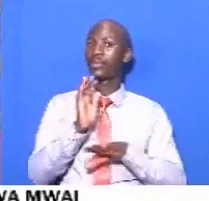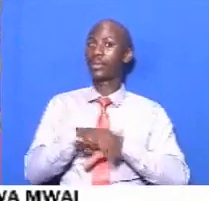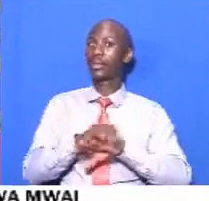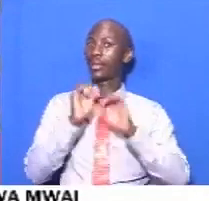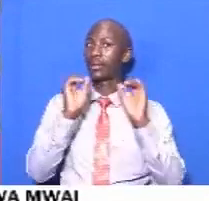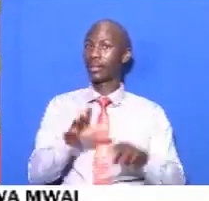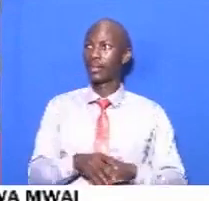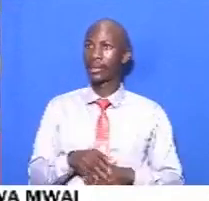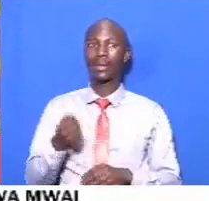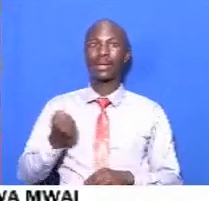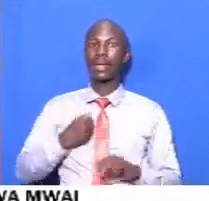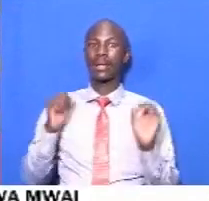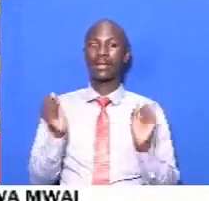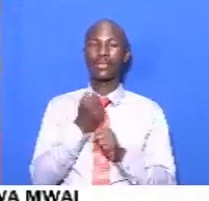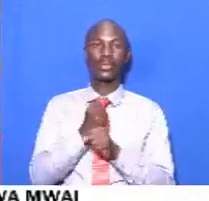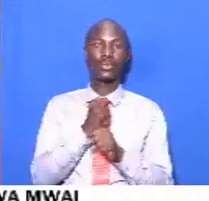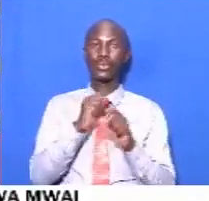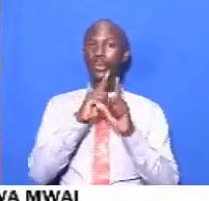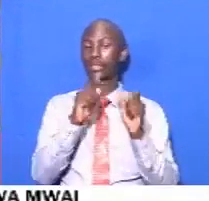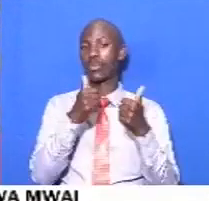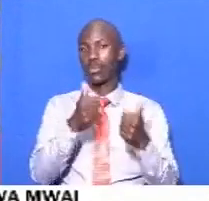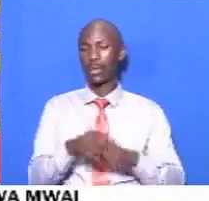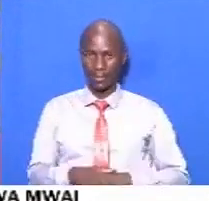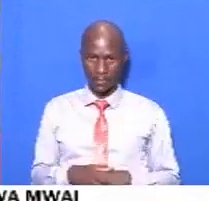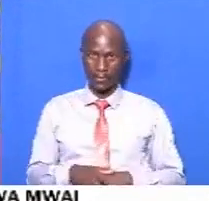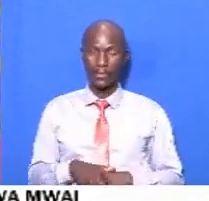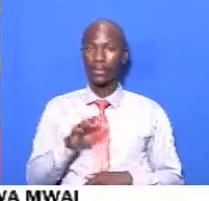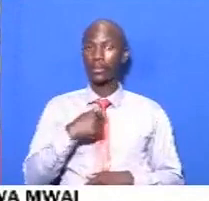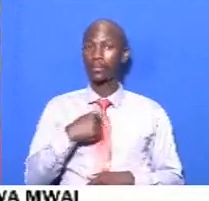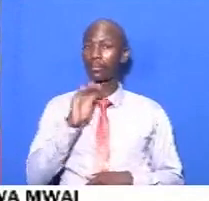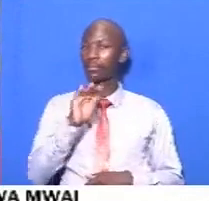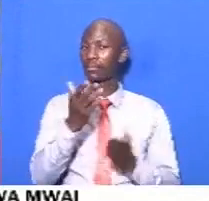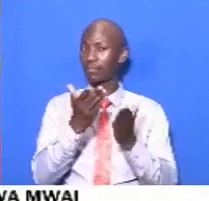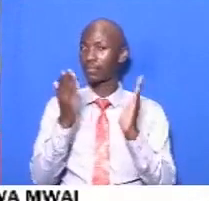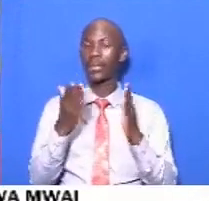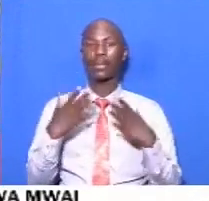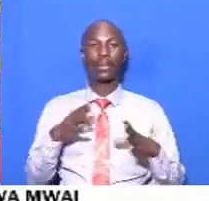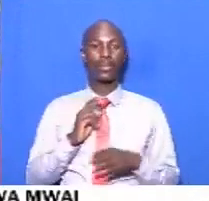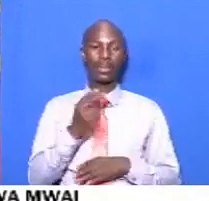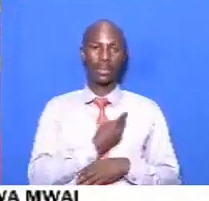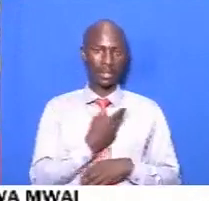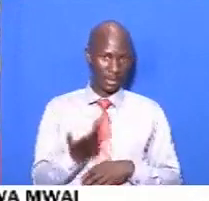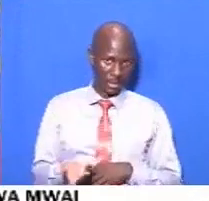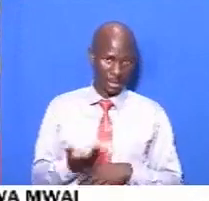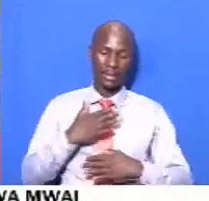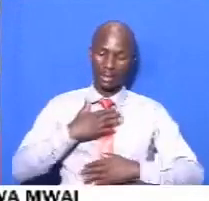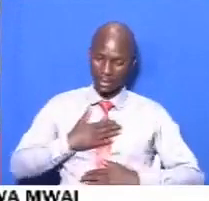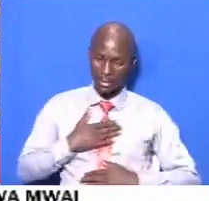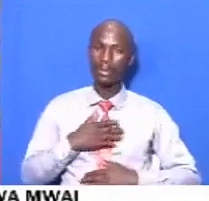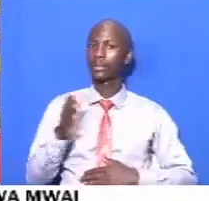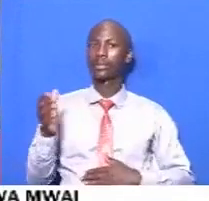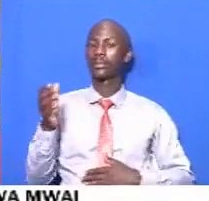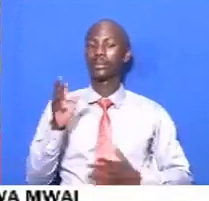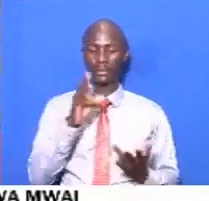tu etumayika mutiani wo nesa kwa uni ngumukulia andu maitu ta aishimi wala